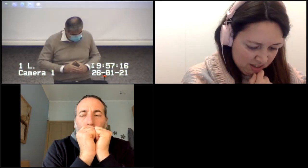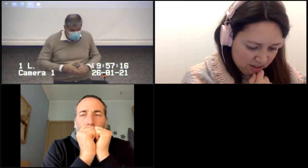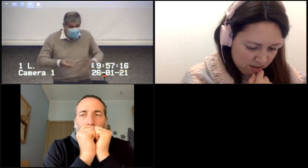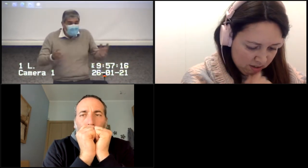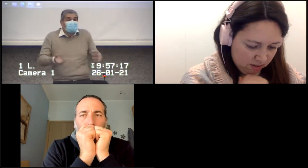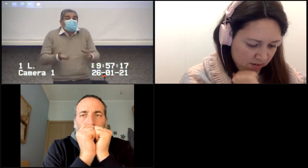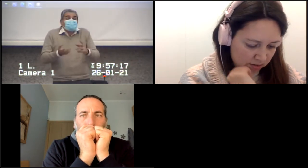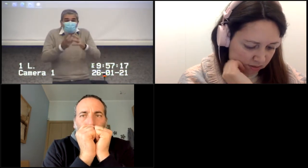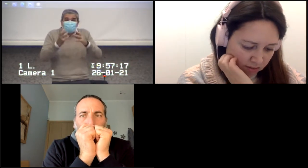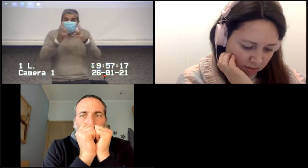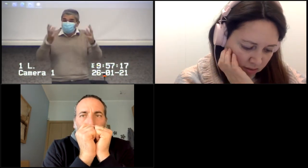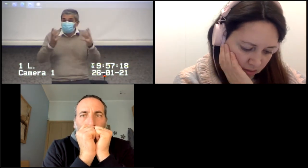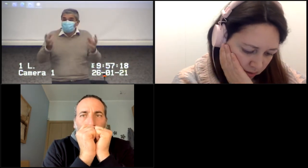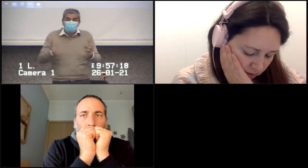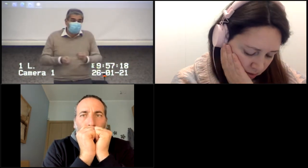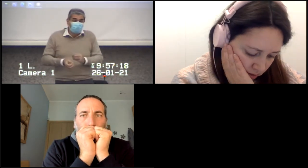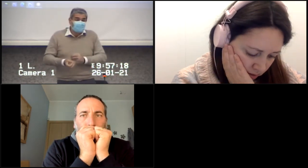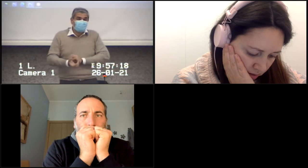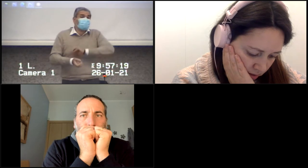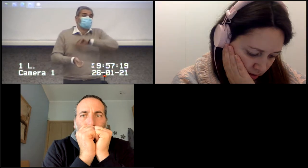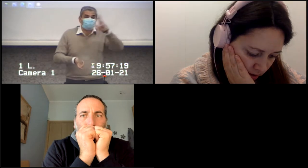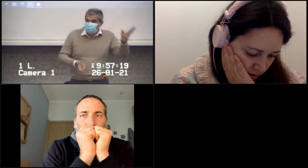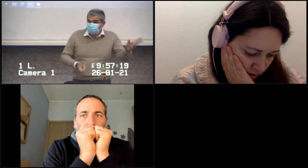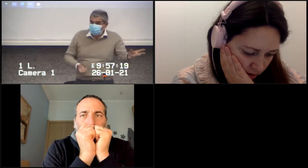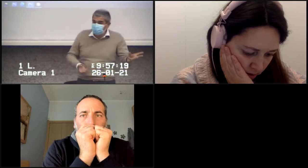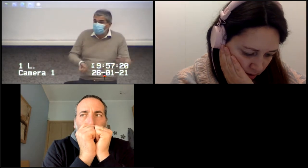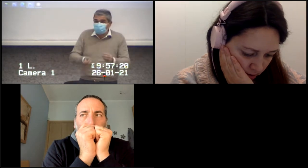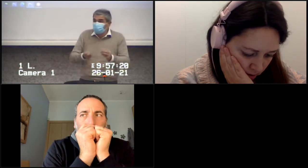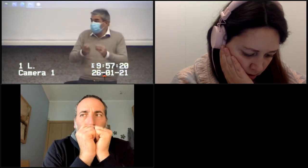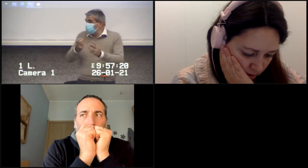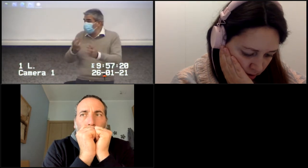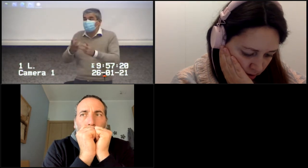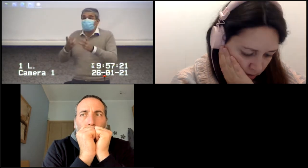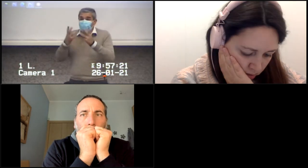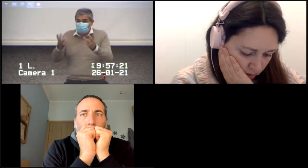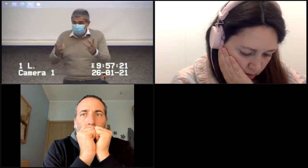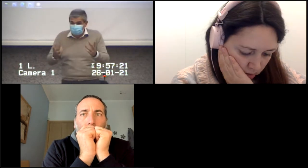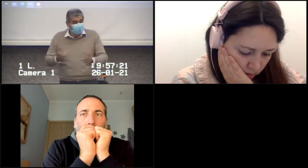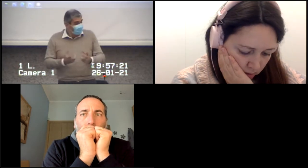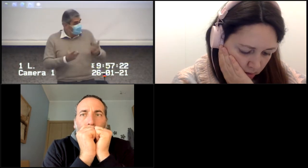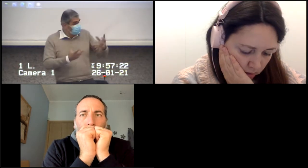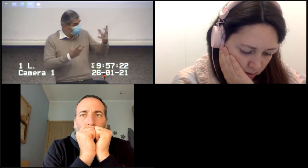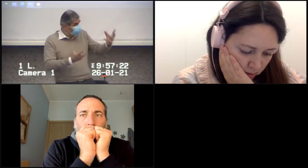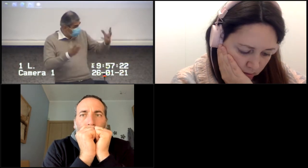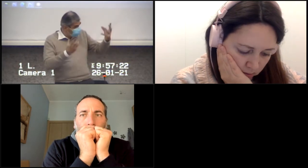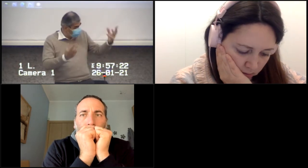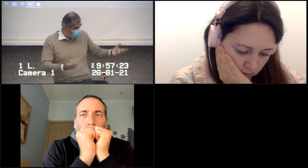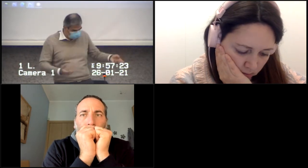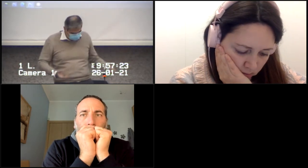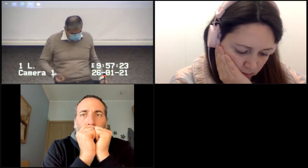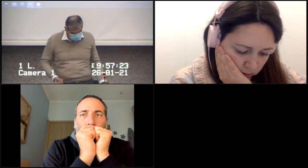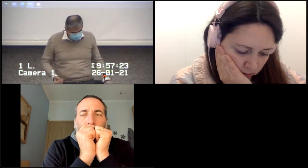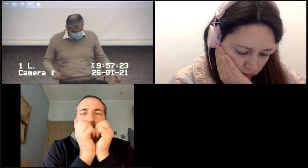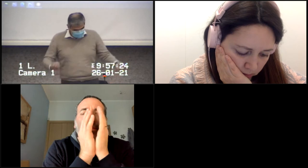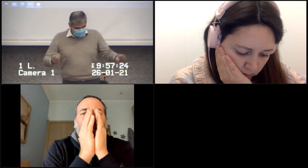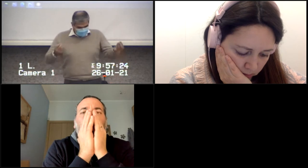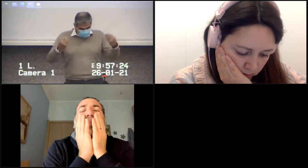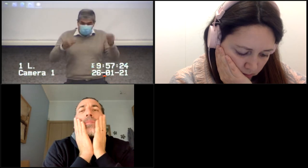cambiato niente. Quindi questa funzione, diciamo, o era sfuggita all'epoca o non abbiamo noi ben compresa quale fosse l'effettiva